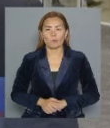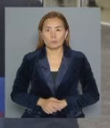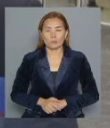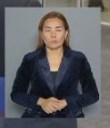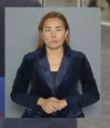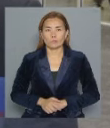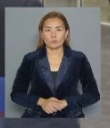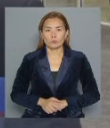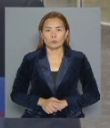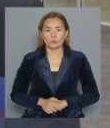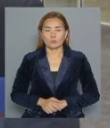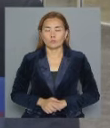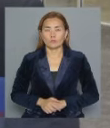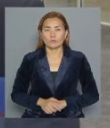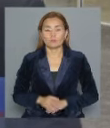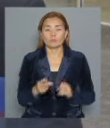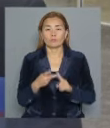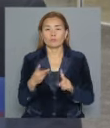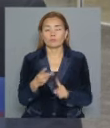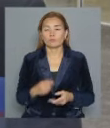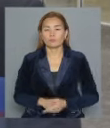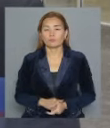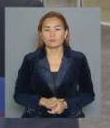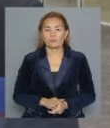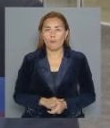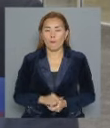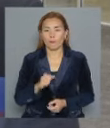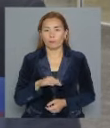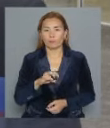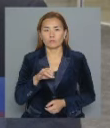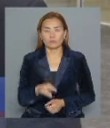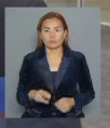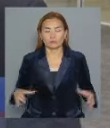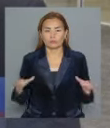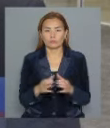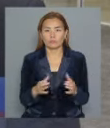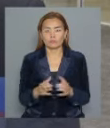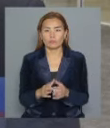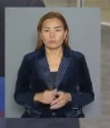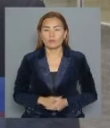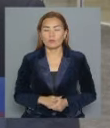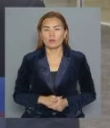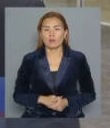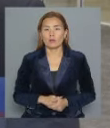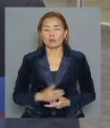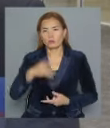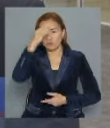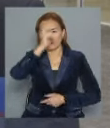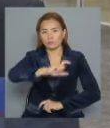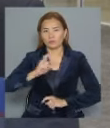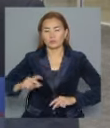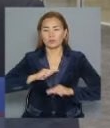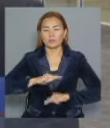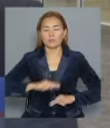адам ретінде көрсетілген, екіншіден Аманат партиясының жалпы адамның көзқарасын, еңбек